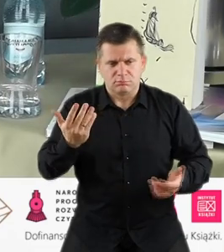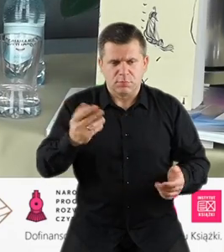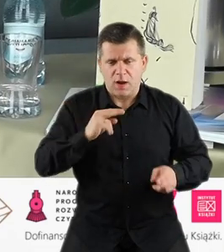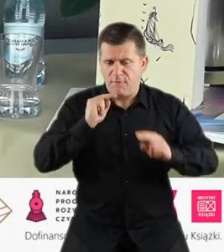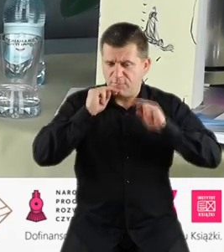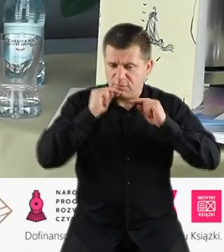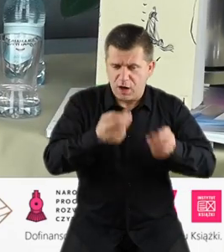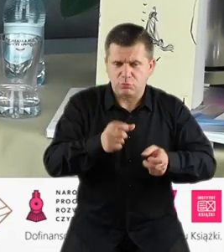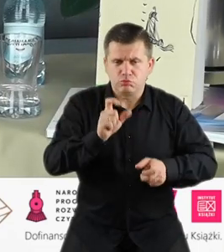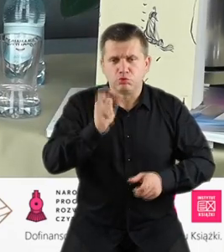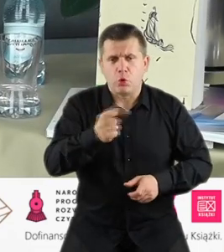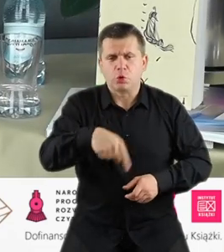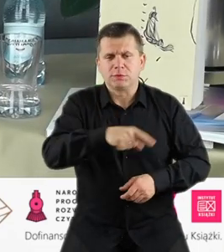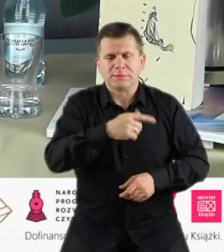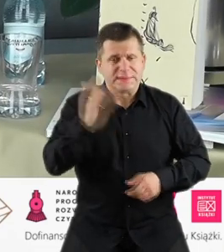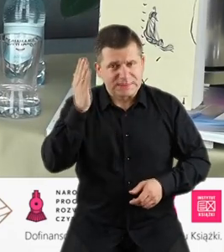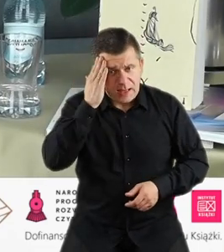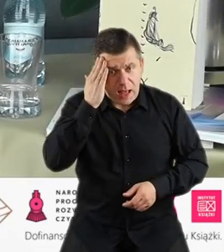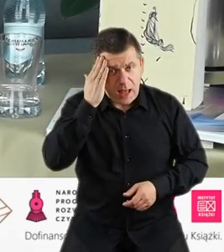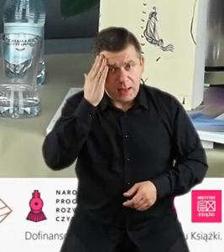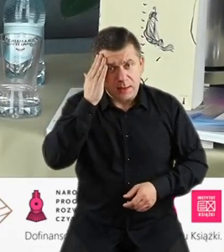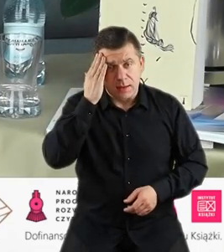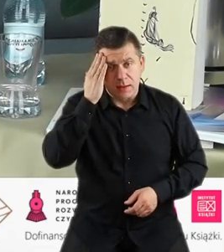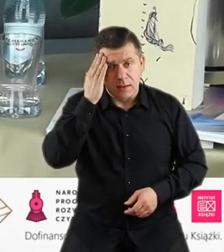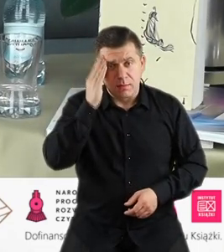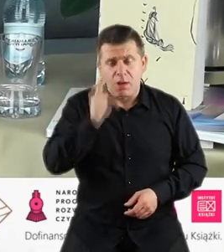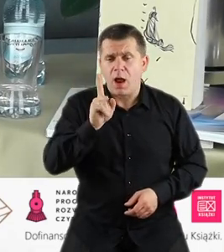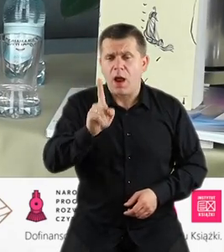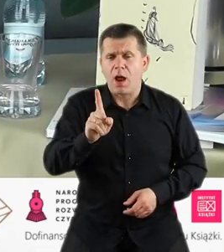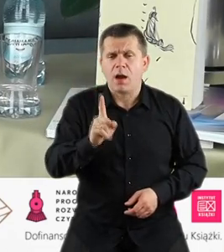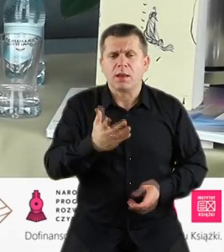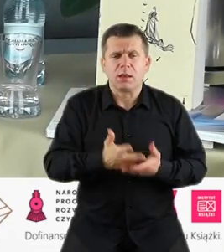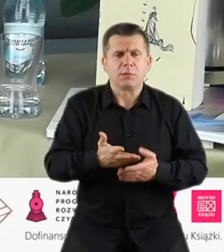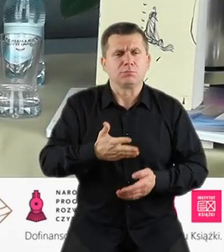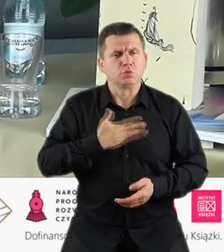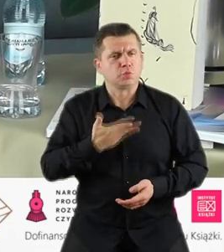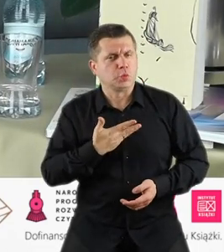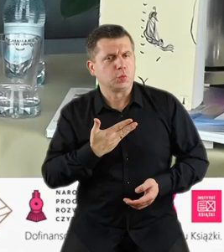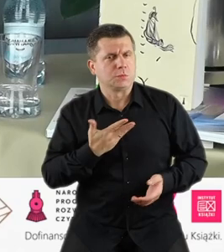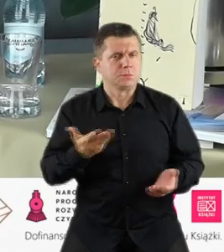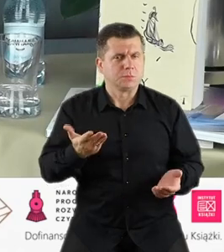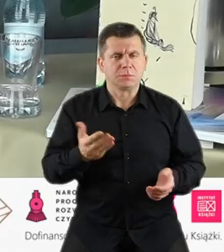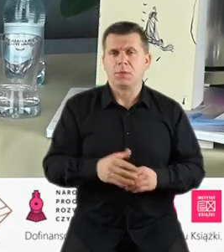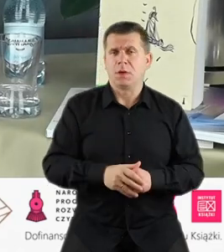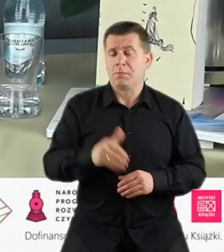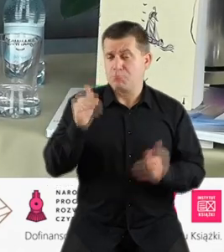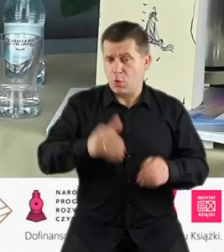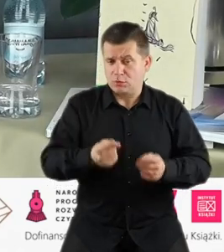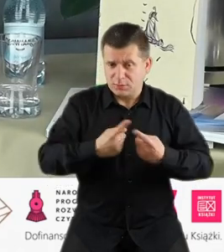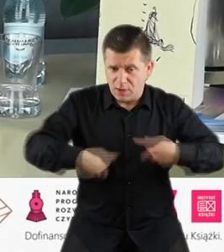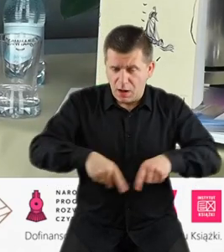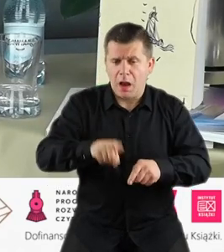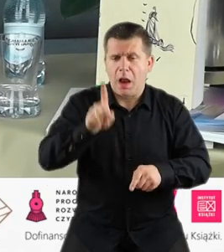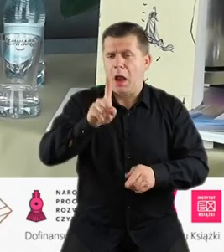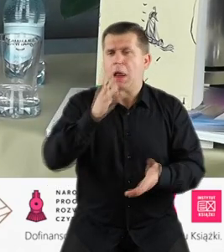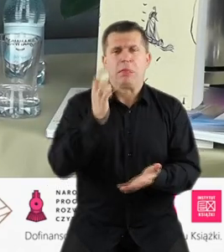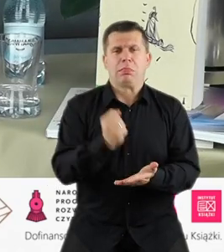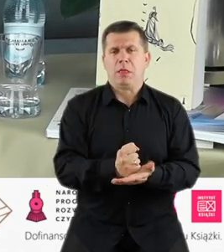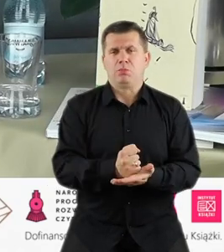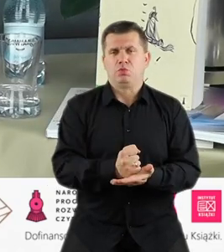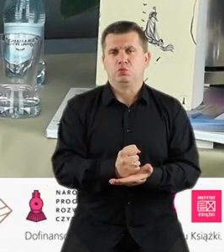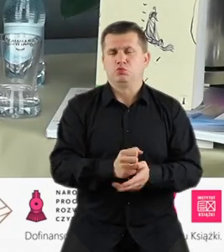Zapętlenie, że wracam do czegoś, co być może jest mi znane, ale jeszcze przeczute tylko, prawda? Może się zrealizować, ale nie